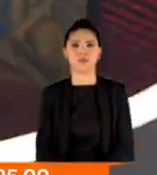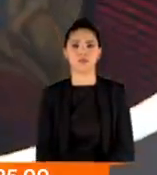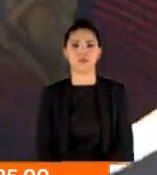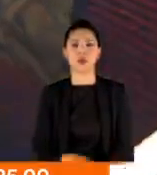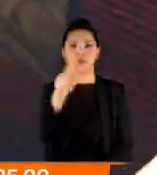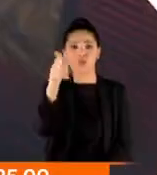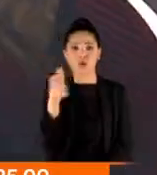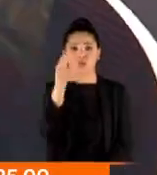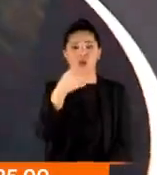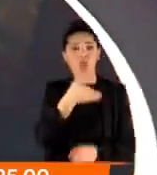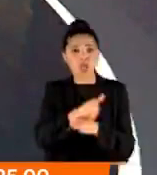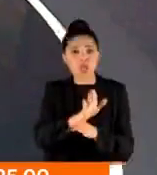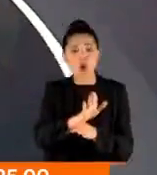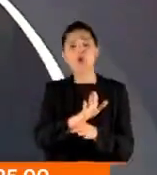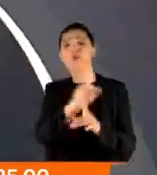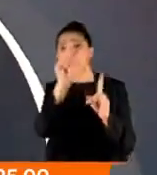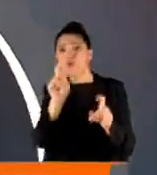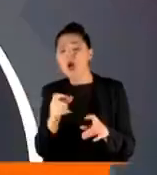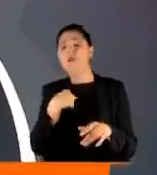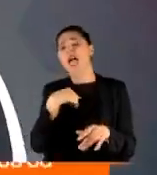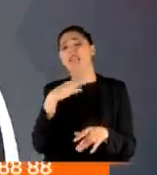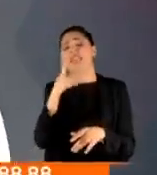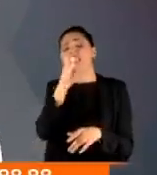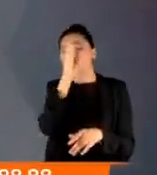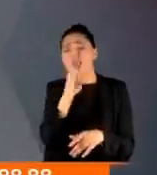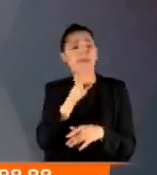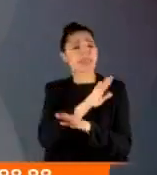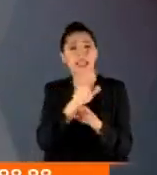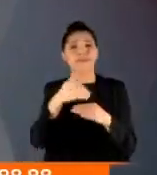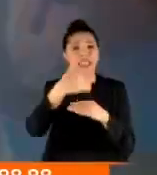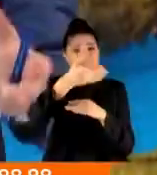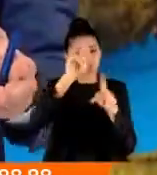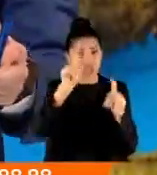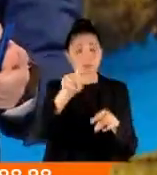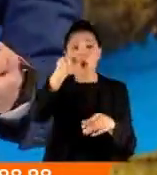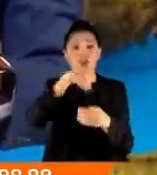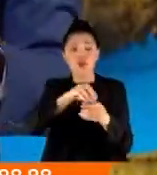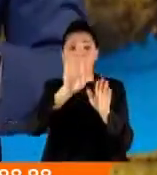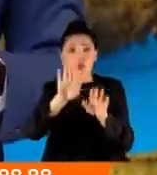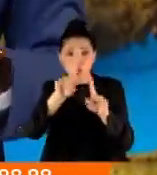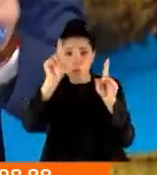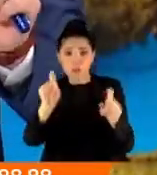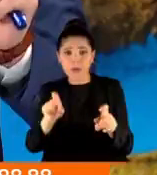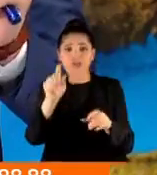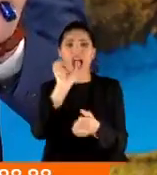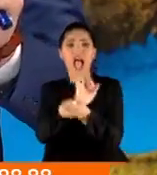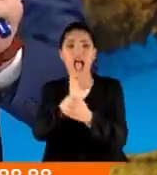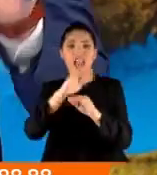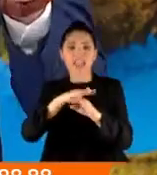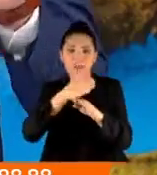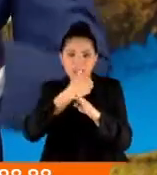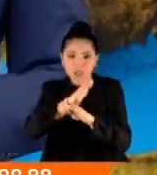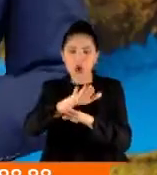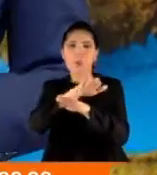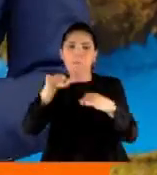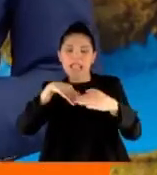Şu görüntüler ne kadar doğru çok emin değilim açıkçası. Çünkü dışarı mı çıkmak lazım, orada mı durmak lazım? Ailenin yaptığı doğru, onu biliyoruz,